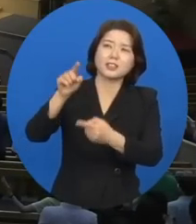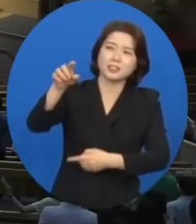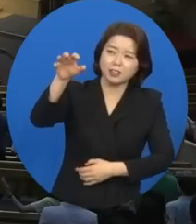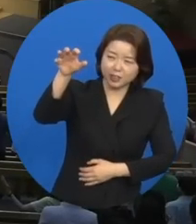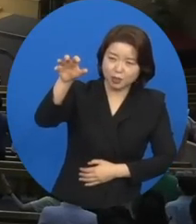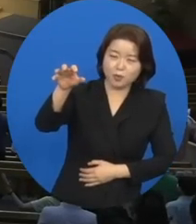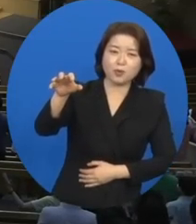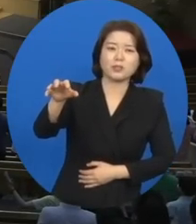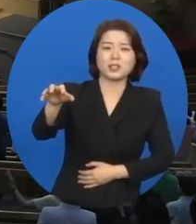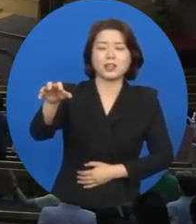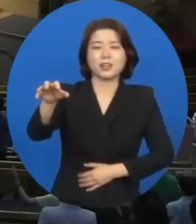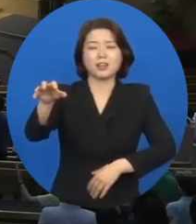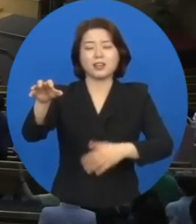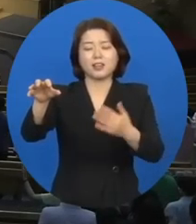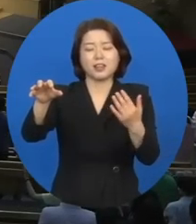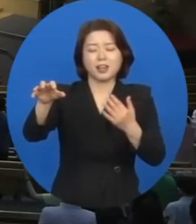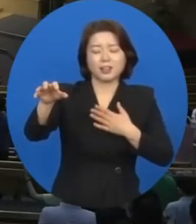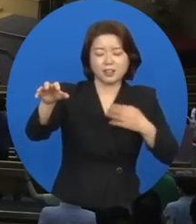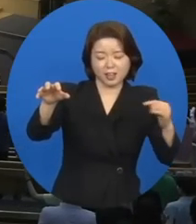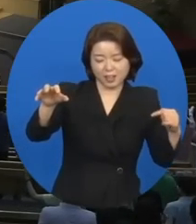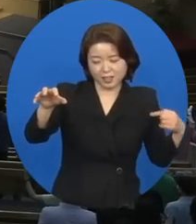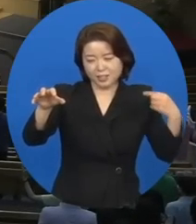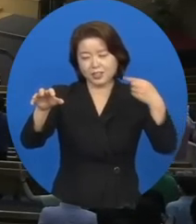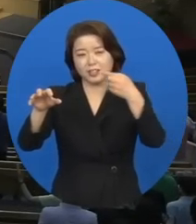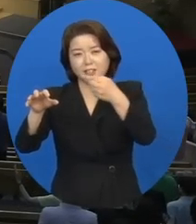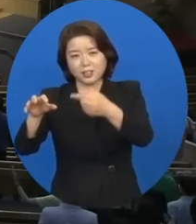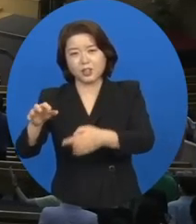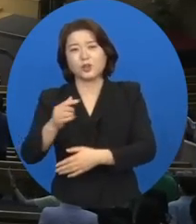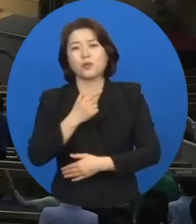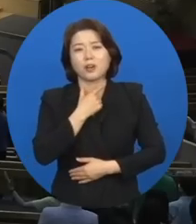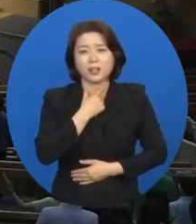뜻하신 그곳에 나니